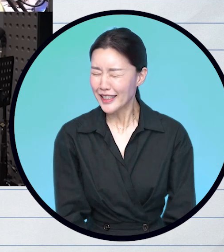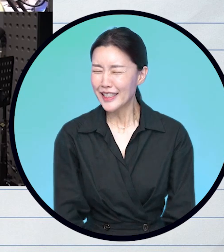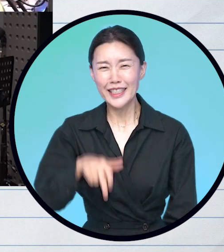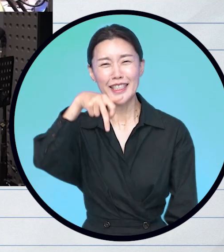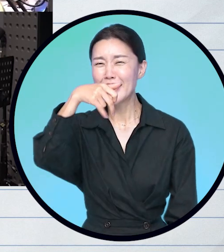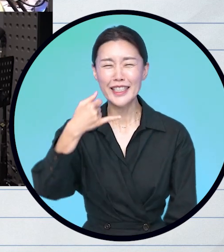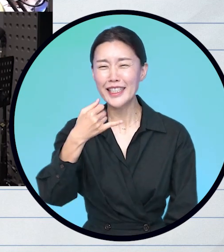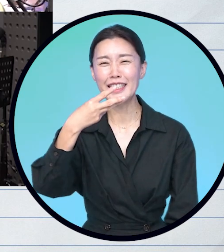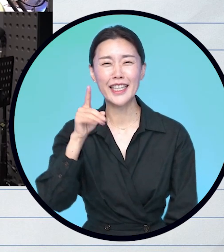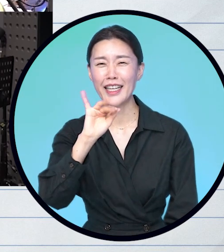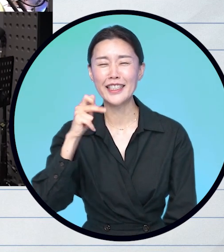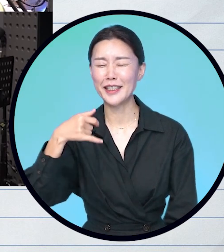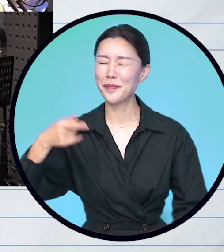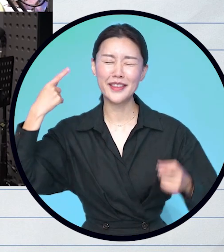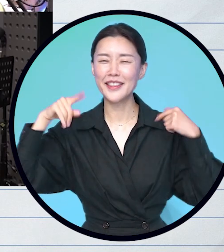크레이지 뮤직뱅크 너무 좋아요.